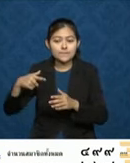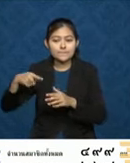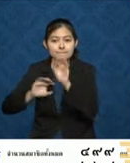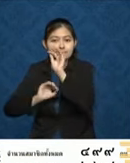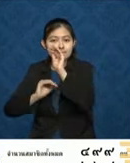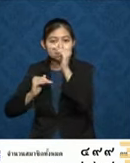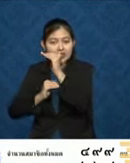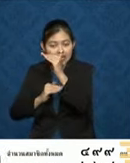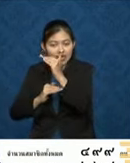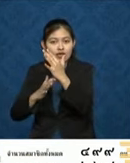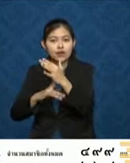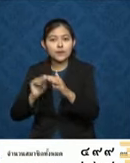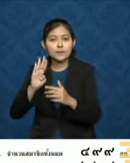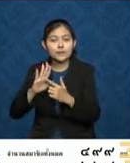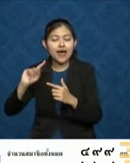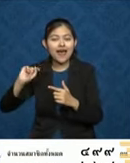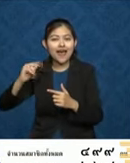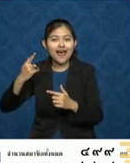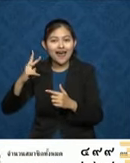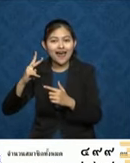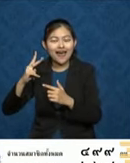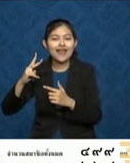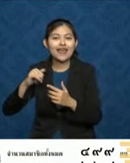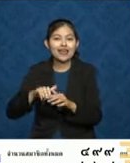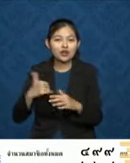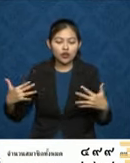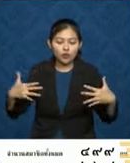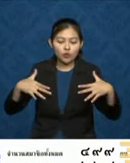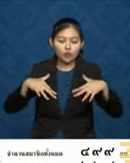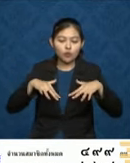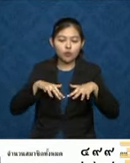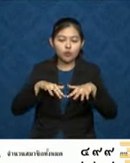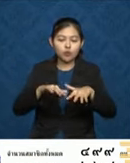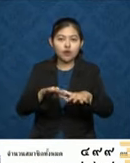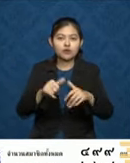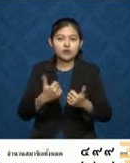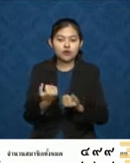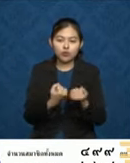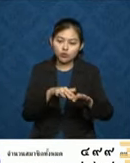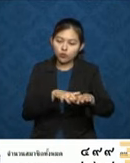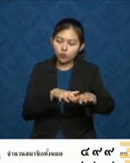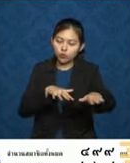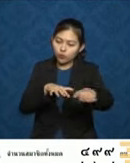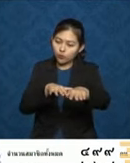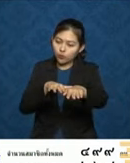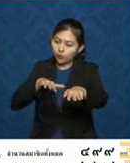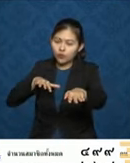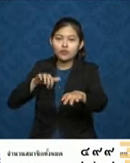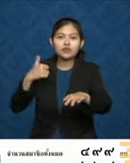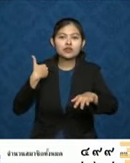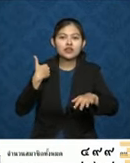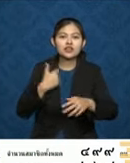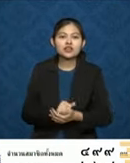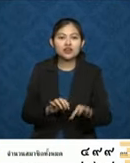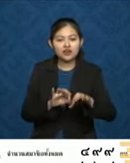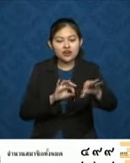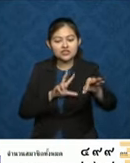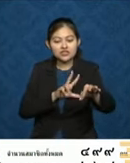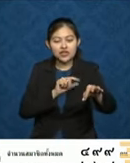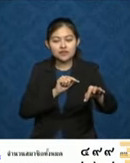บางแคพระราที่ 2มารวมกันทำให้การจราจรนาแน่นติดขัดเป็นจำนวนมากระยะทาง 3-5